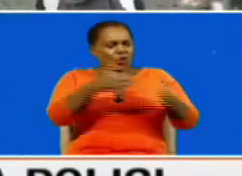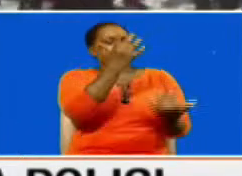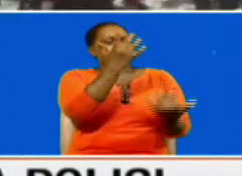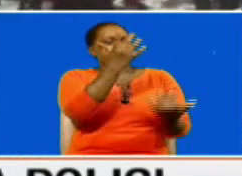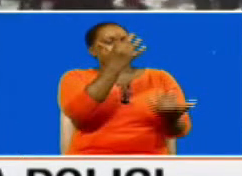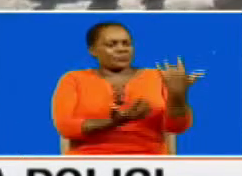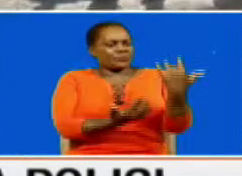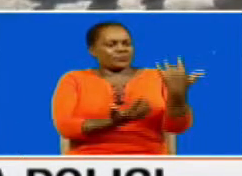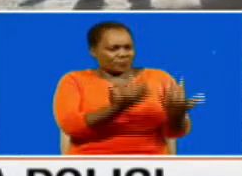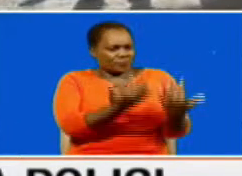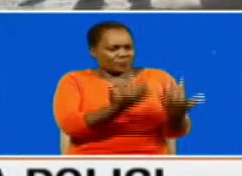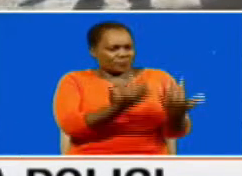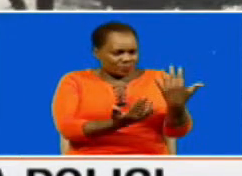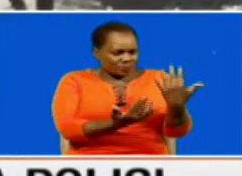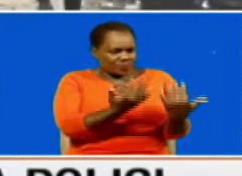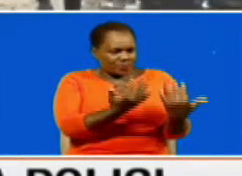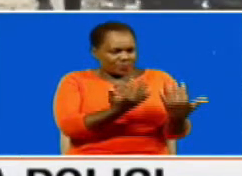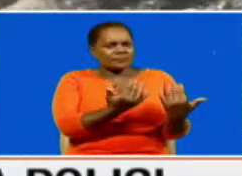moto.